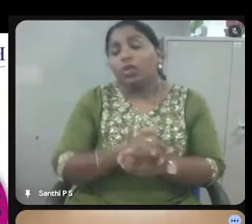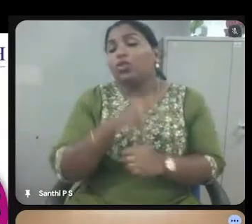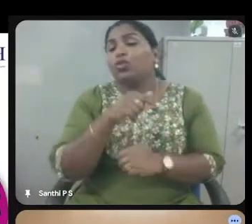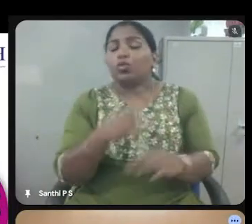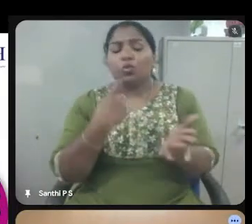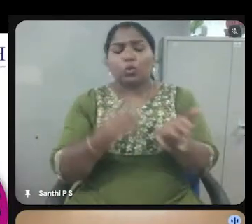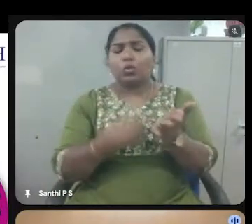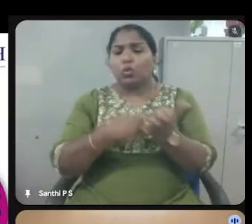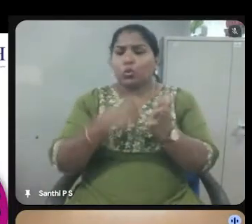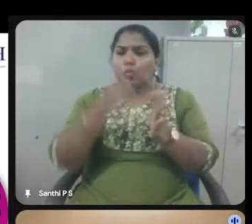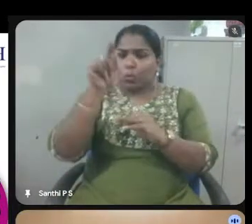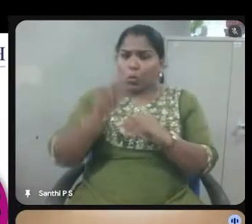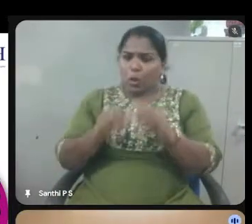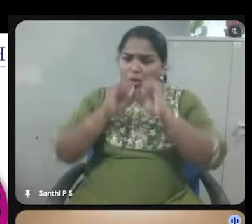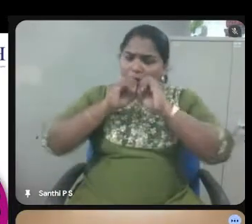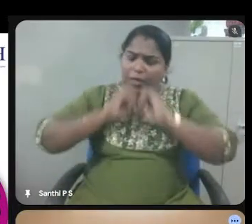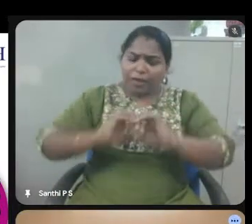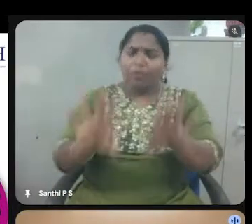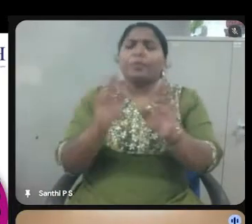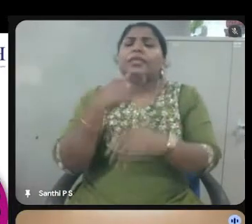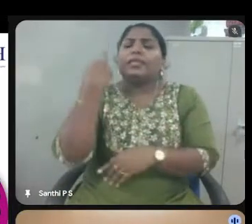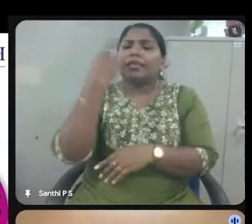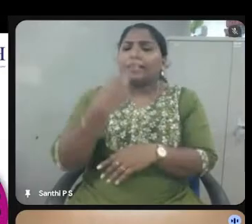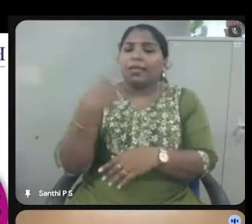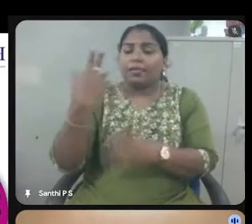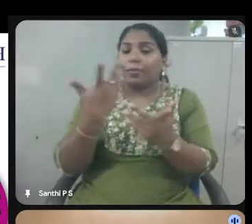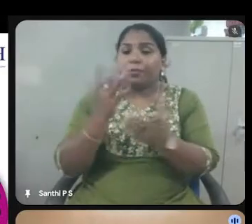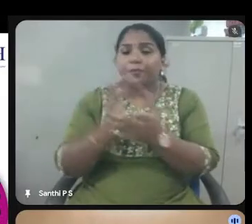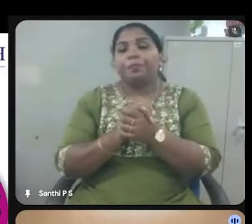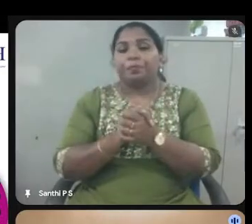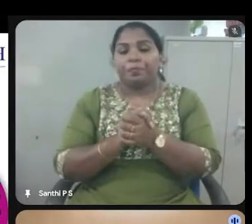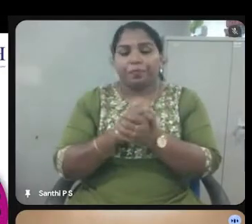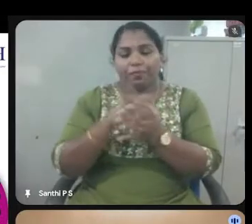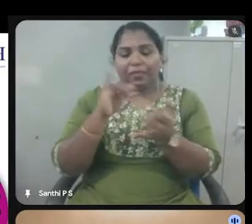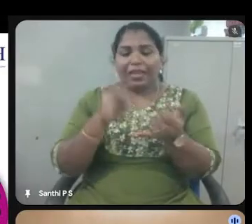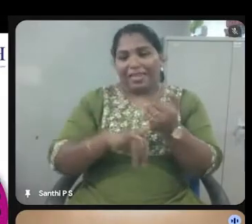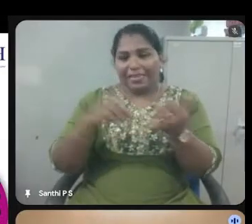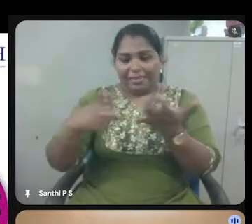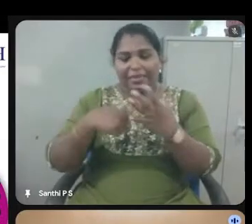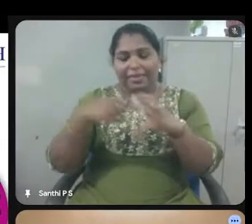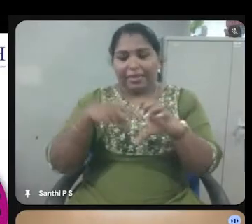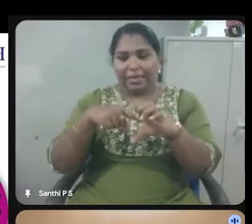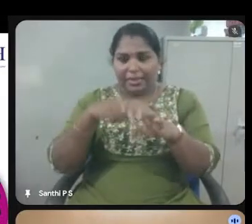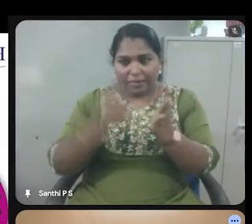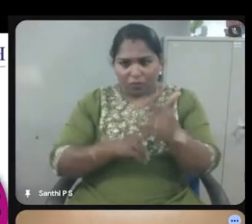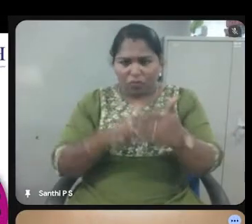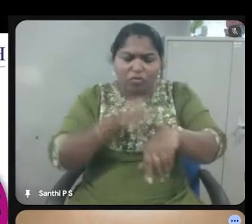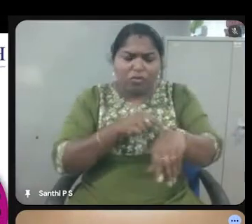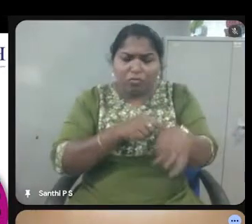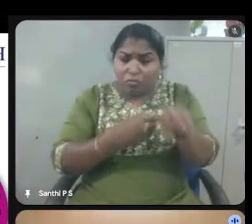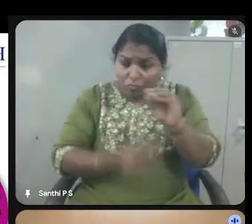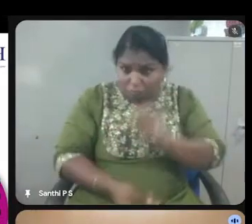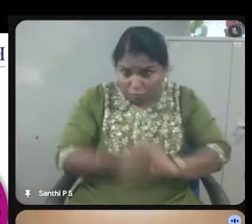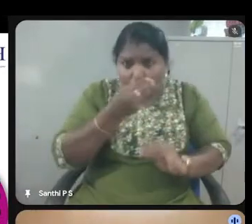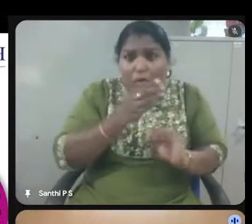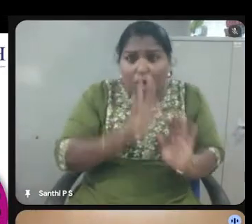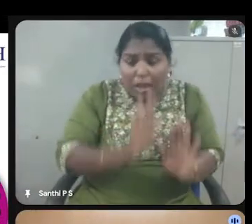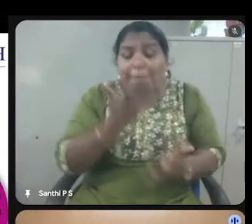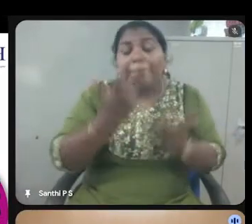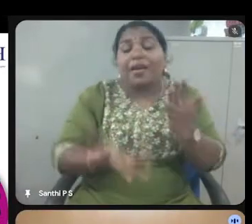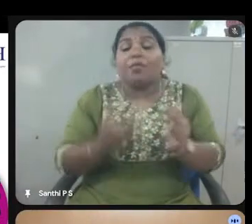തരാനുള്ള കാരണം എന്ന് പറയുന്നത് സ്ക്രീൻ ടൈം കൂടിയാൽ അത് കുട്ടികൾ പല രീതിയിൽ അത്